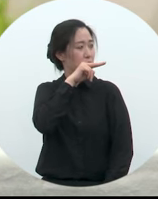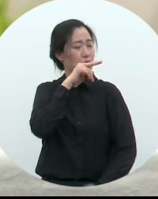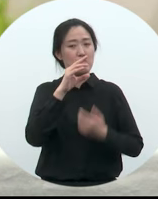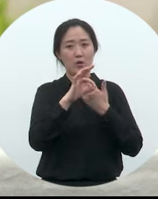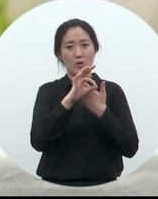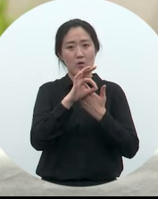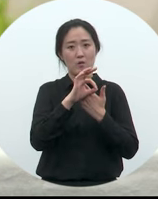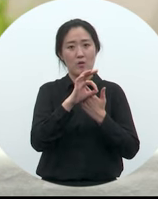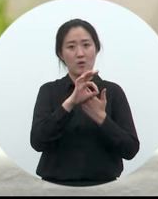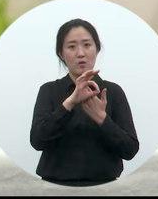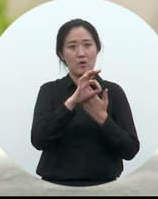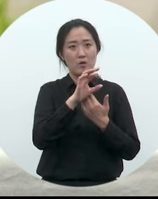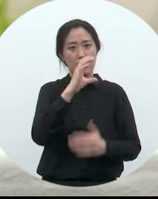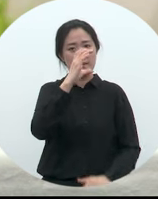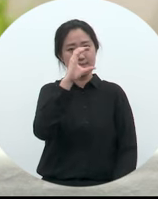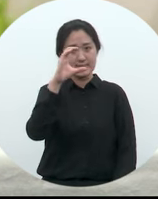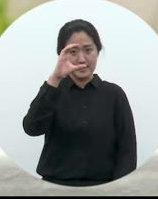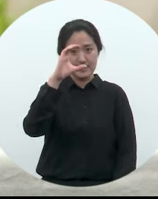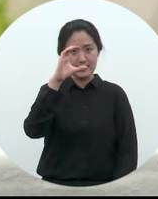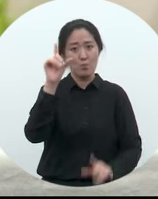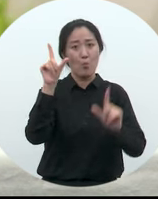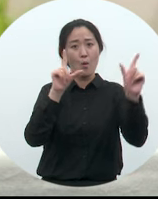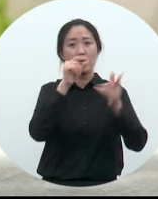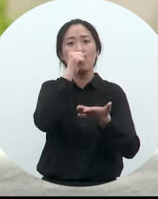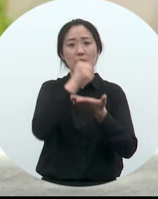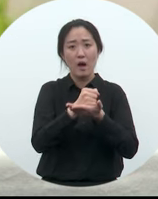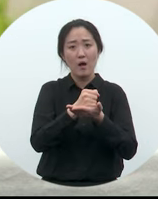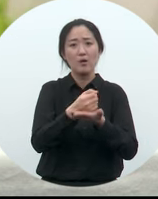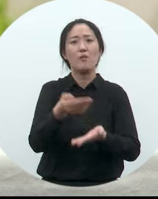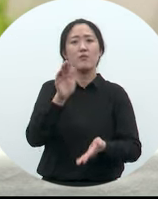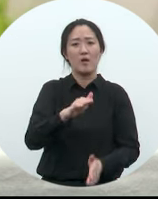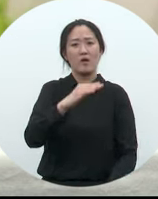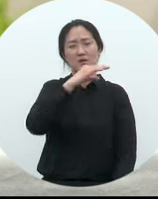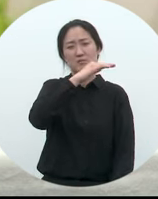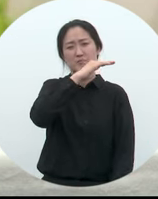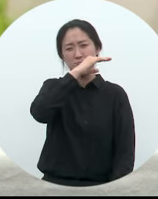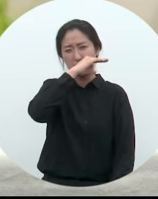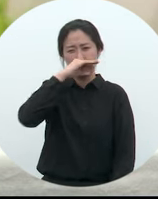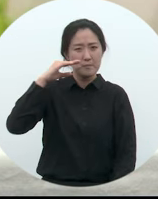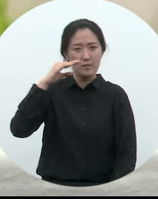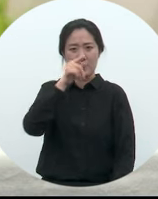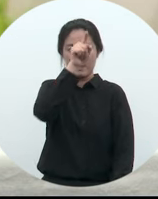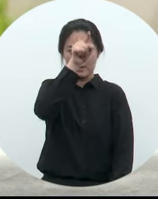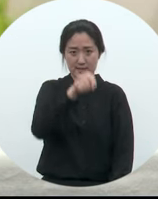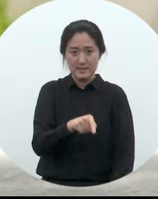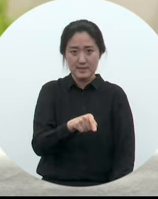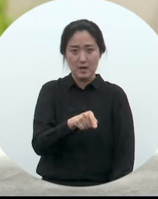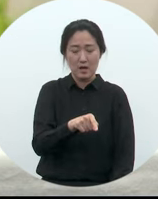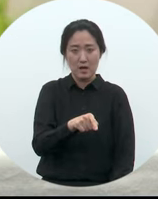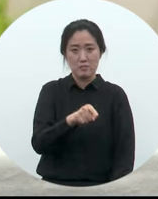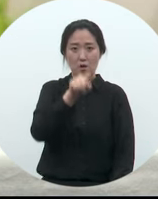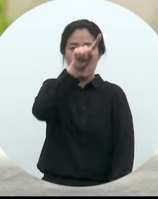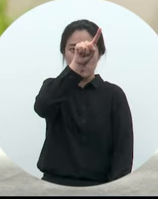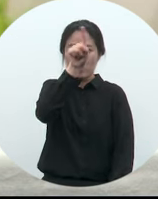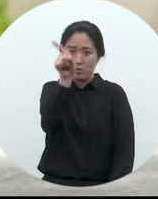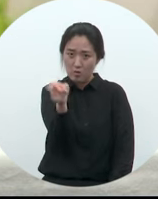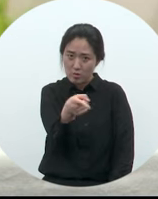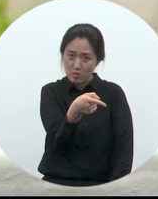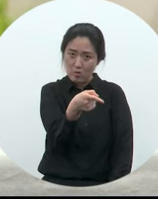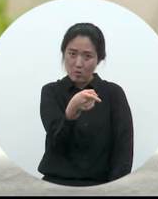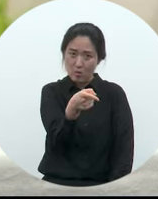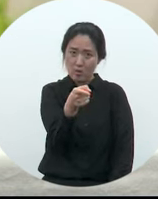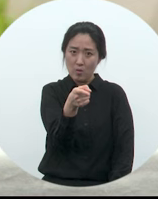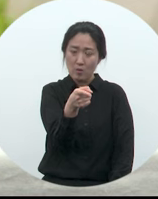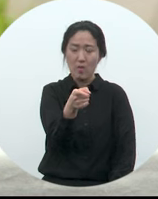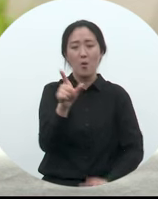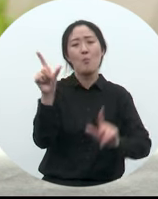있어야 정상인데 가운데 목뼈처럼 이렇게 일자로 이렇게 되게 돼 있거나 아니면은 반대 역컵으로 이렇게